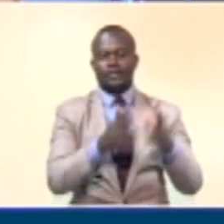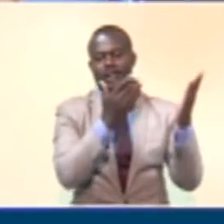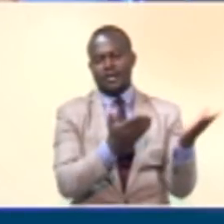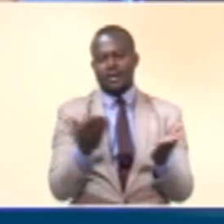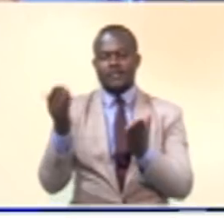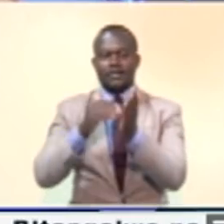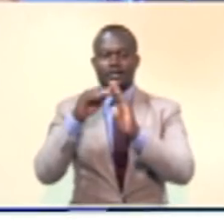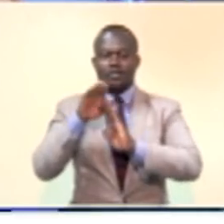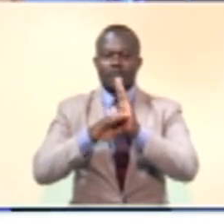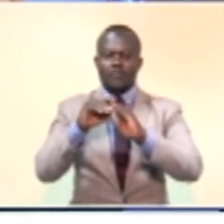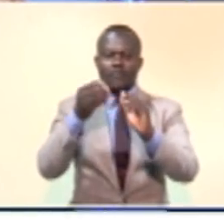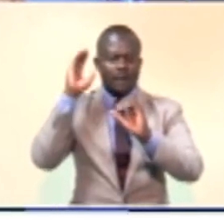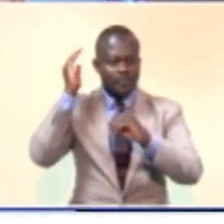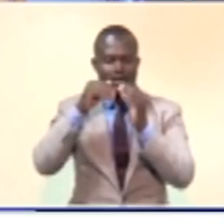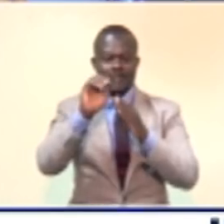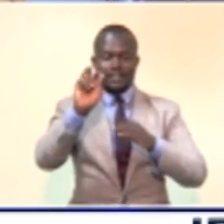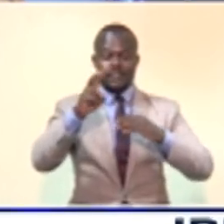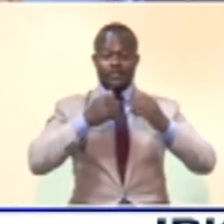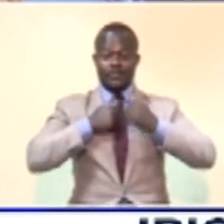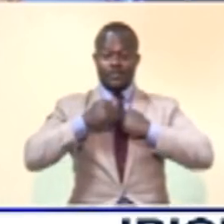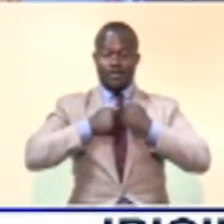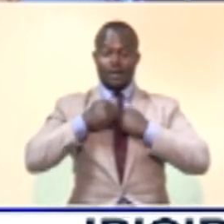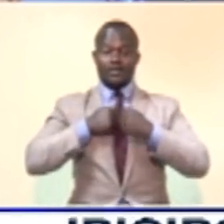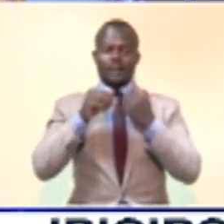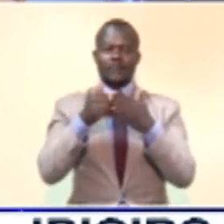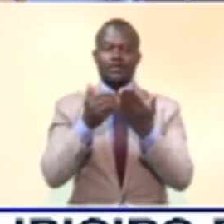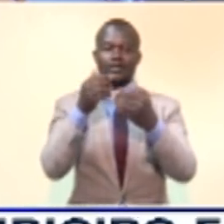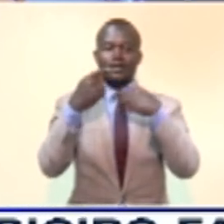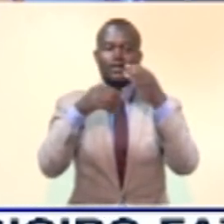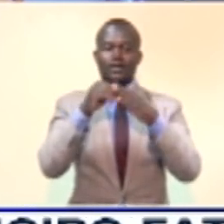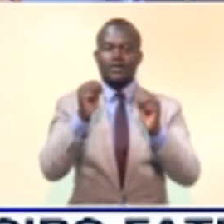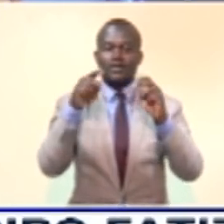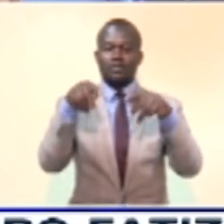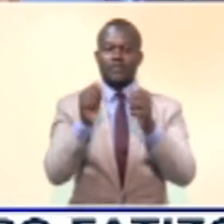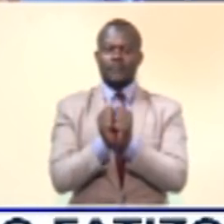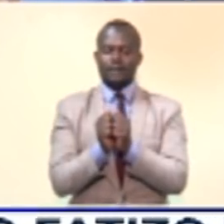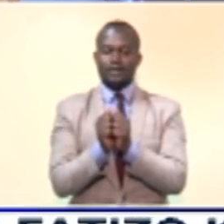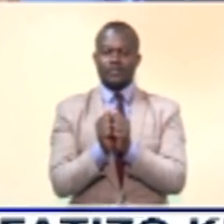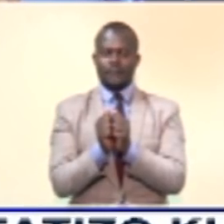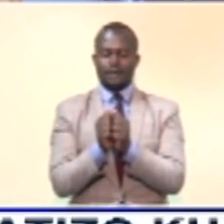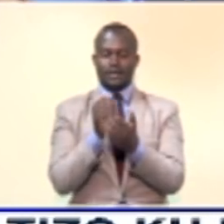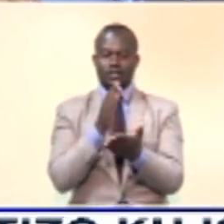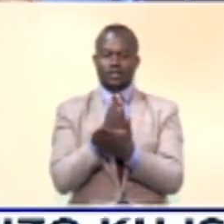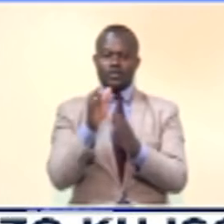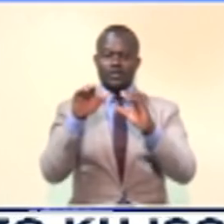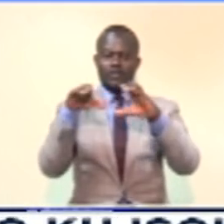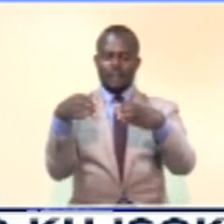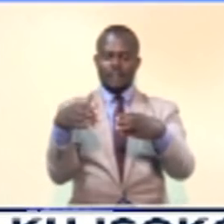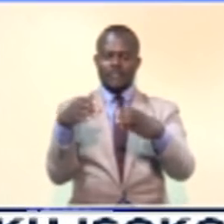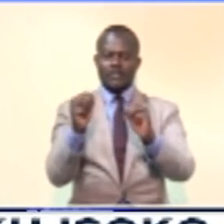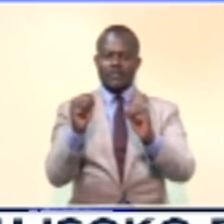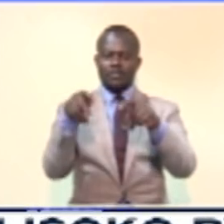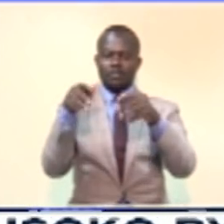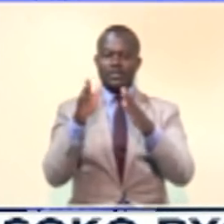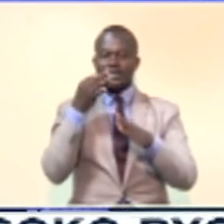nanone muri gahunda y'amakuru ya Televiziyo Rwanda. Gloria, tugiye gukomereza mu nteko ishinga amategeko. Nibyo Paul, itsinda